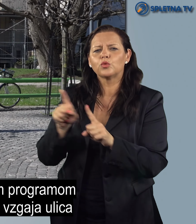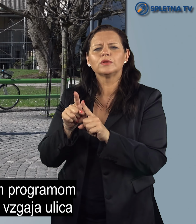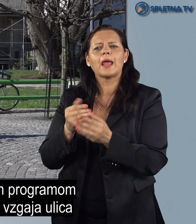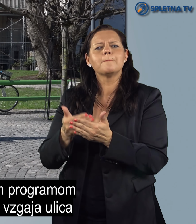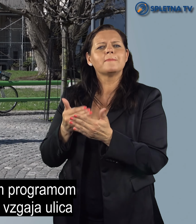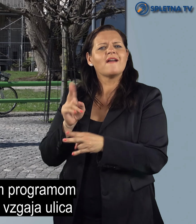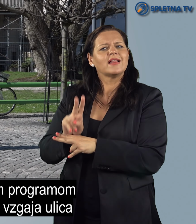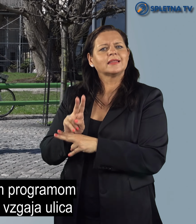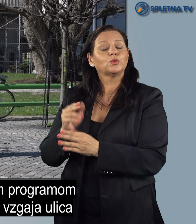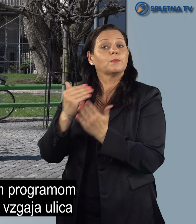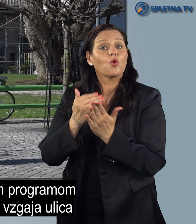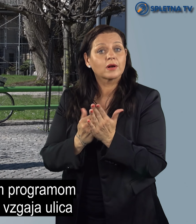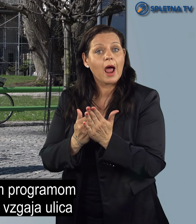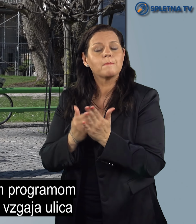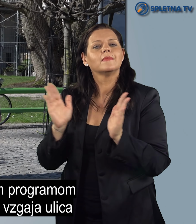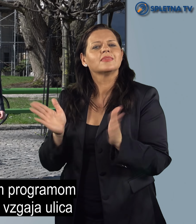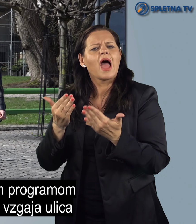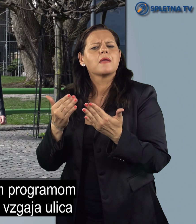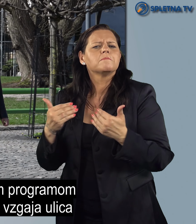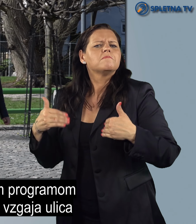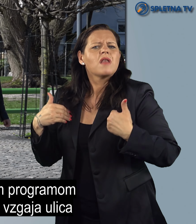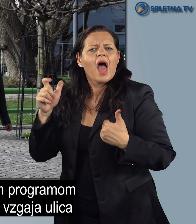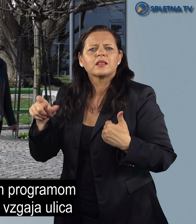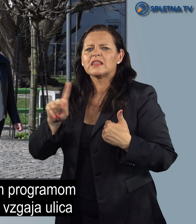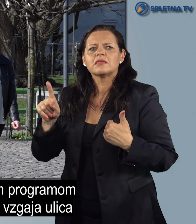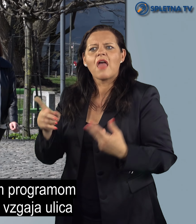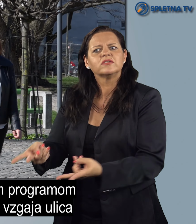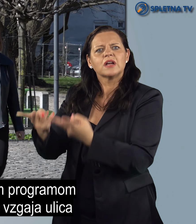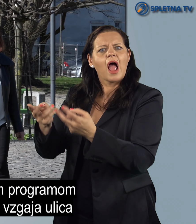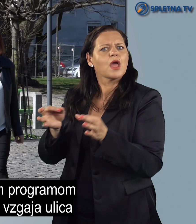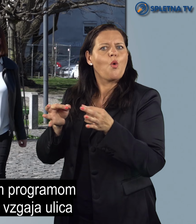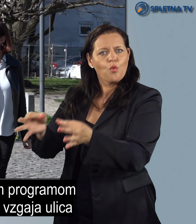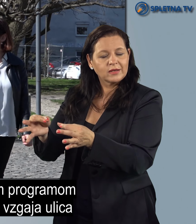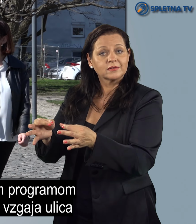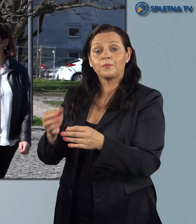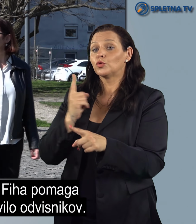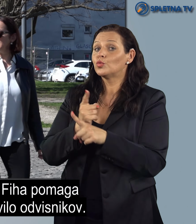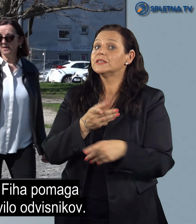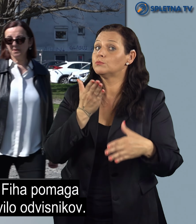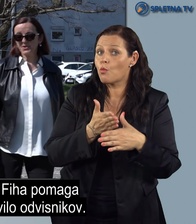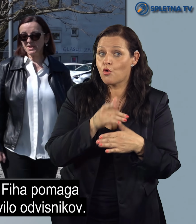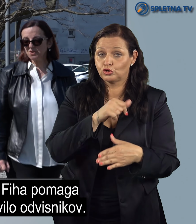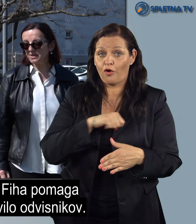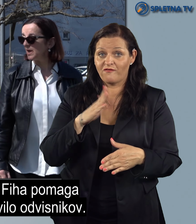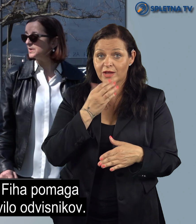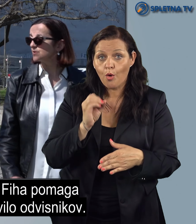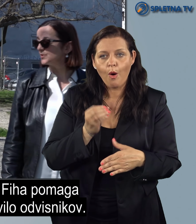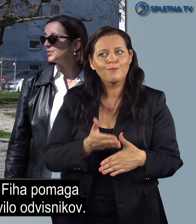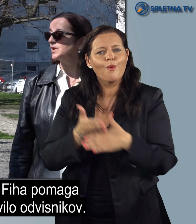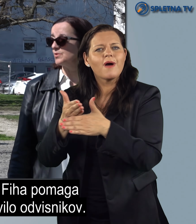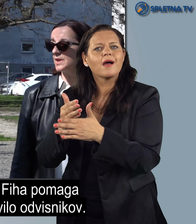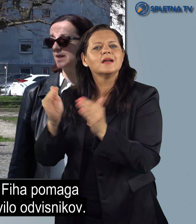in preventivnim programom Naj mladih ne vzgaja ulica, tudi s pomočjo FIHA pomaga zmanjševati